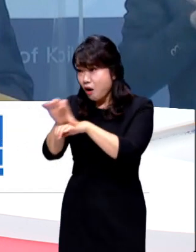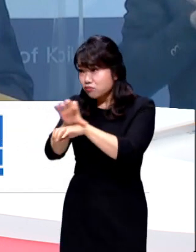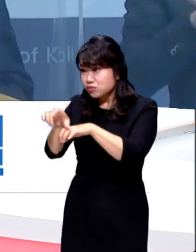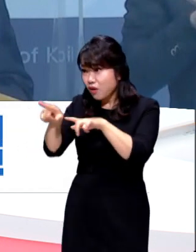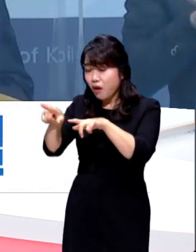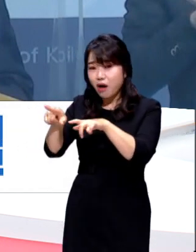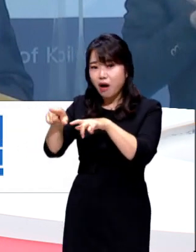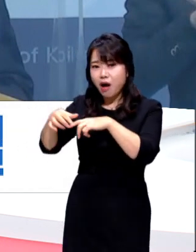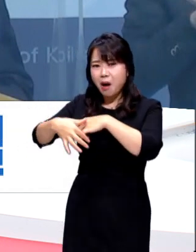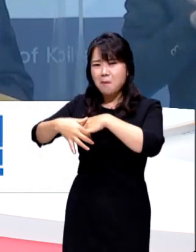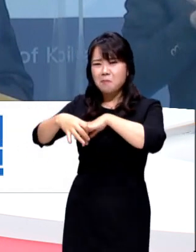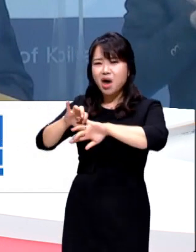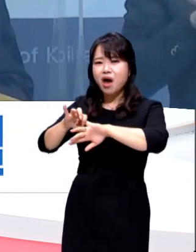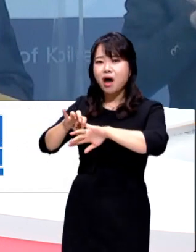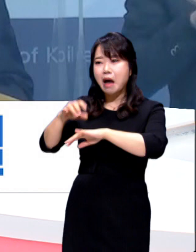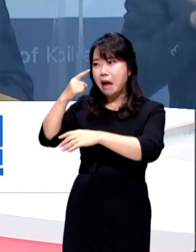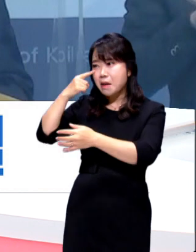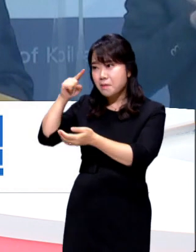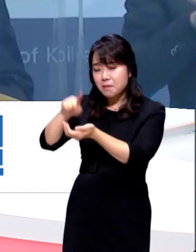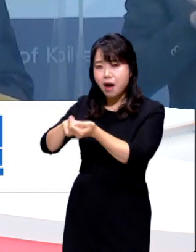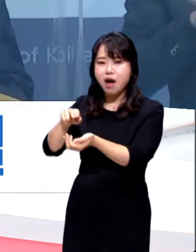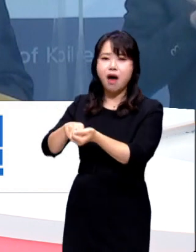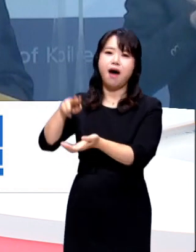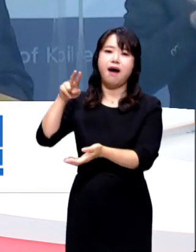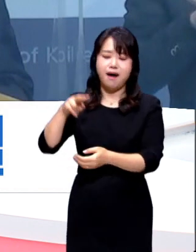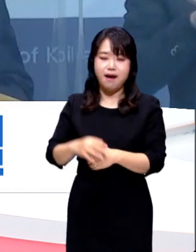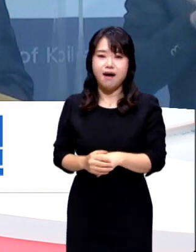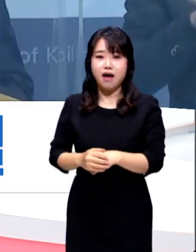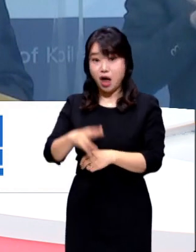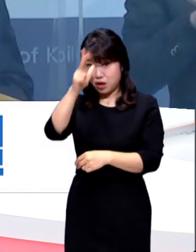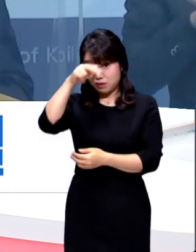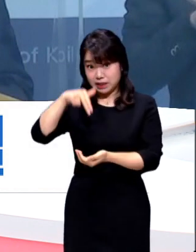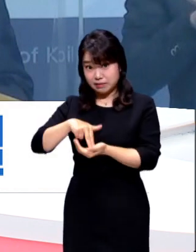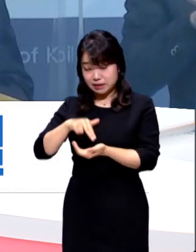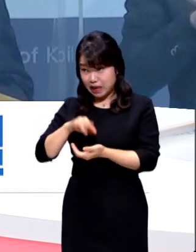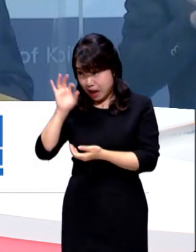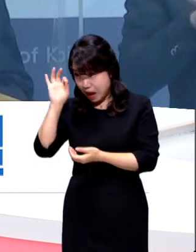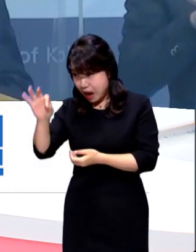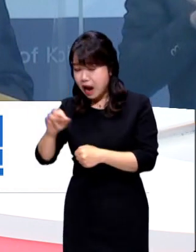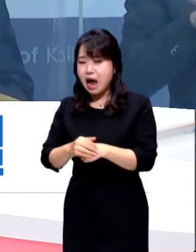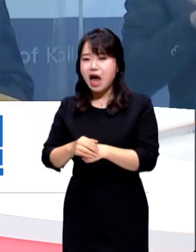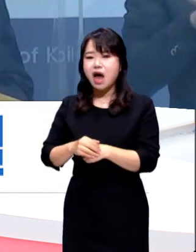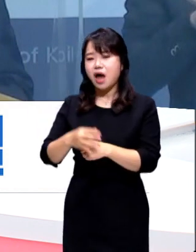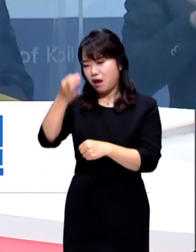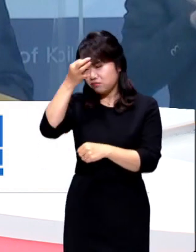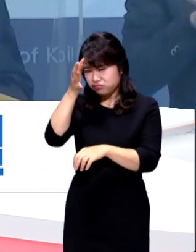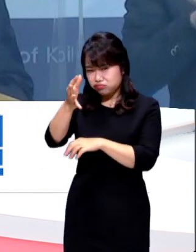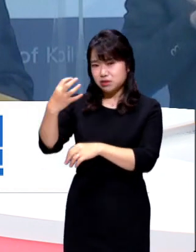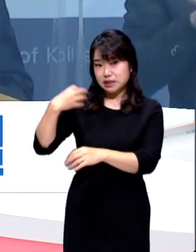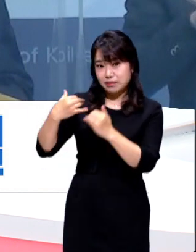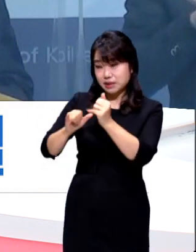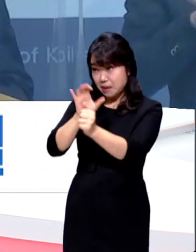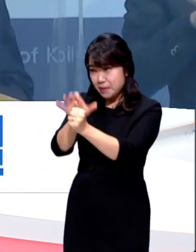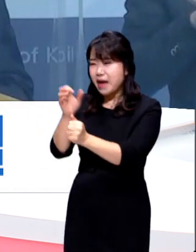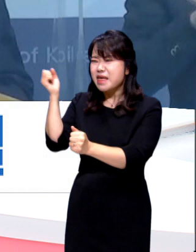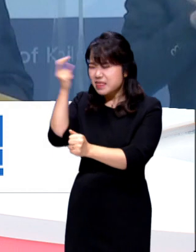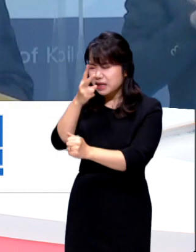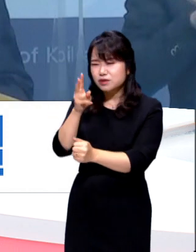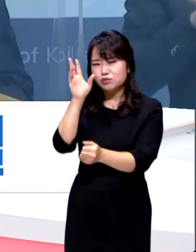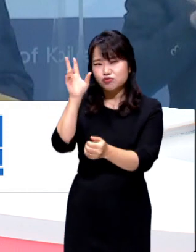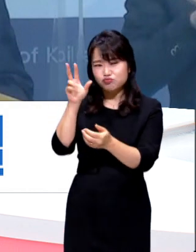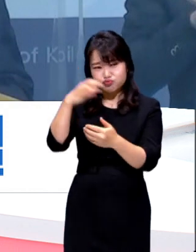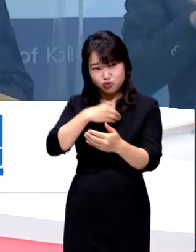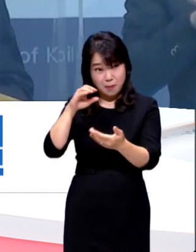2시간 가까이 작동하지 않았다는 지적이 또 나왔습니다. 경찰은 대혁신 정책 전담팀을 구성해 사건 재발 방지를